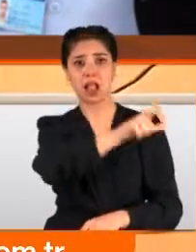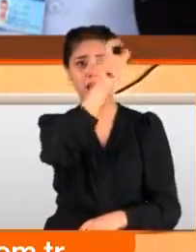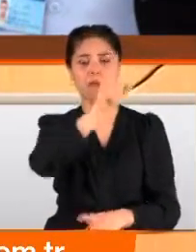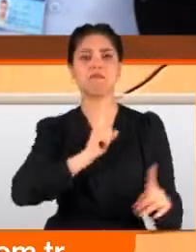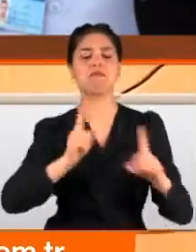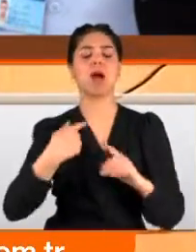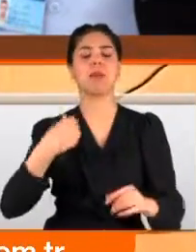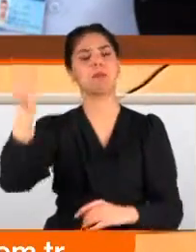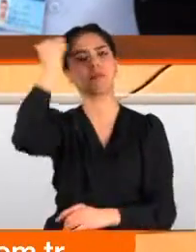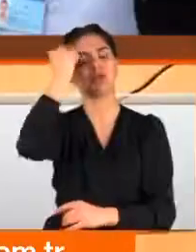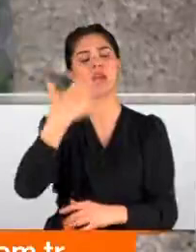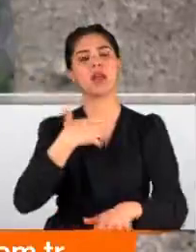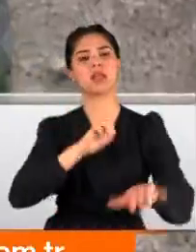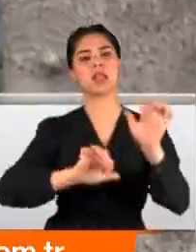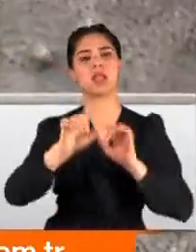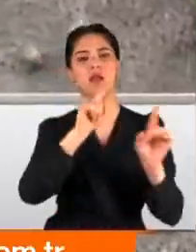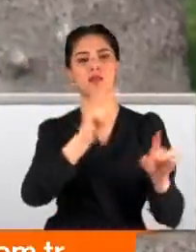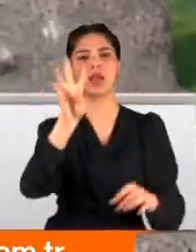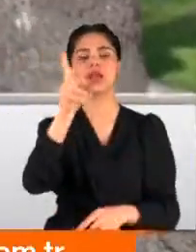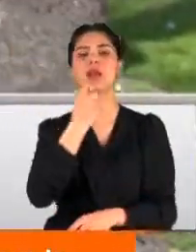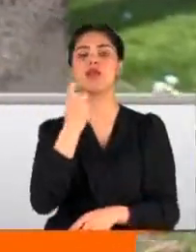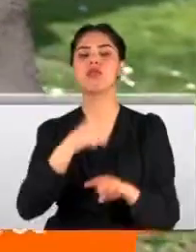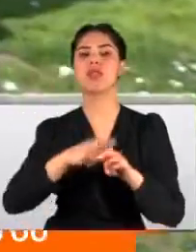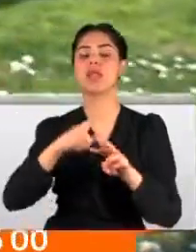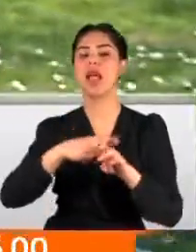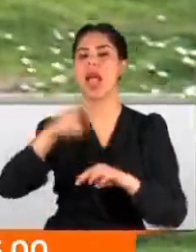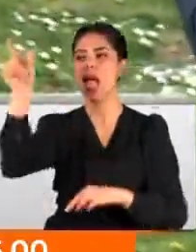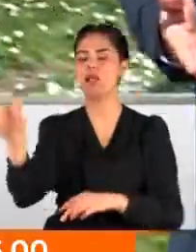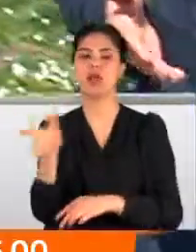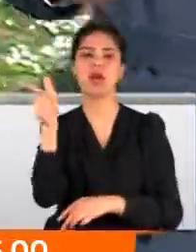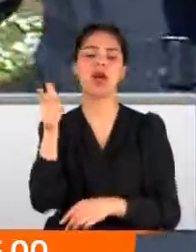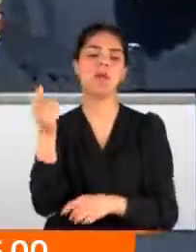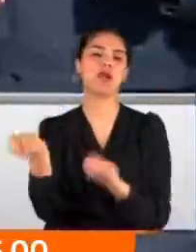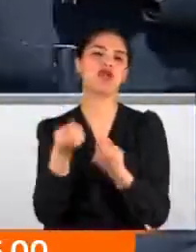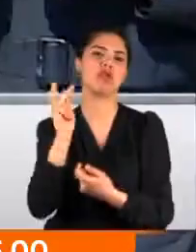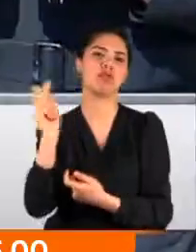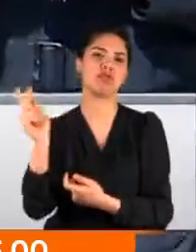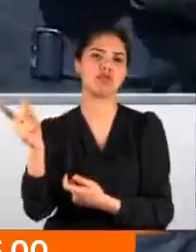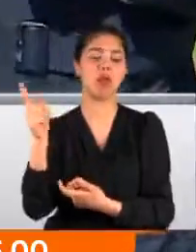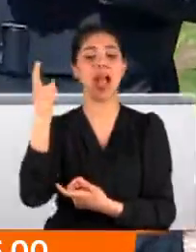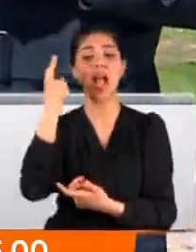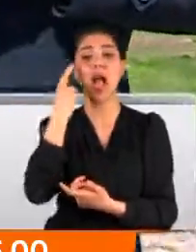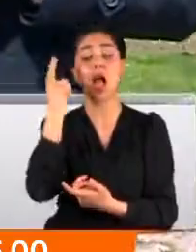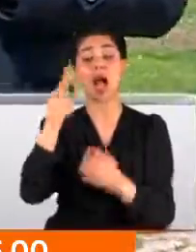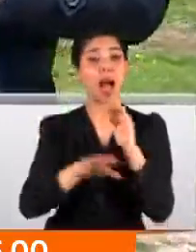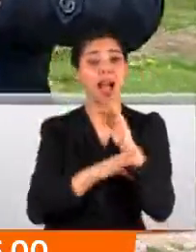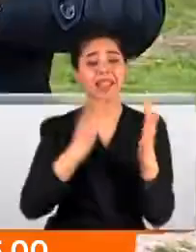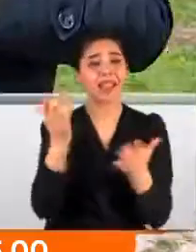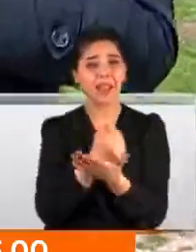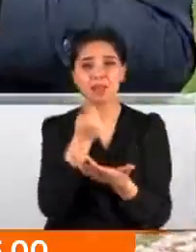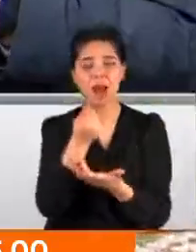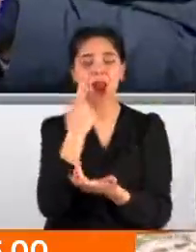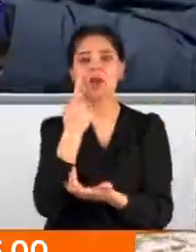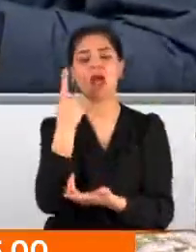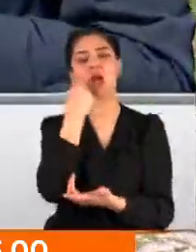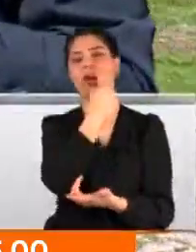mahkemede pişman olduklarını savundu. 42 yaşındaki Ercan Yüksel'in mesleği kameramanlıktı. Hayatını gözüyle kazanıyordu. Ancak o korkunç